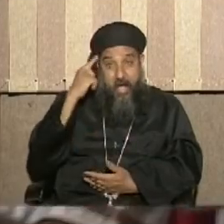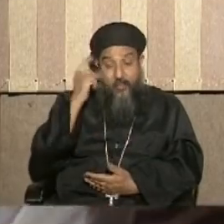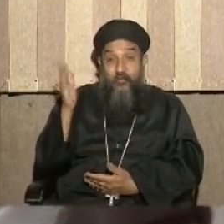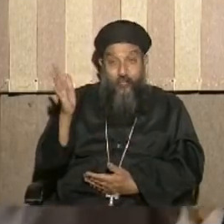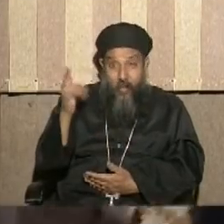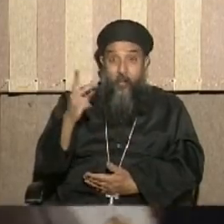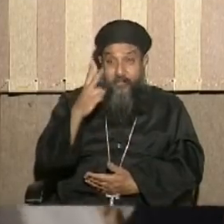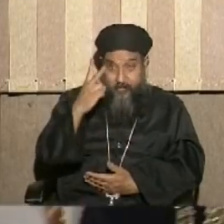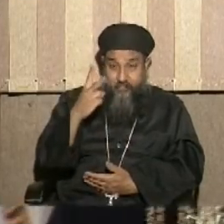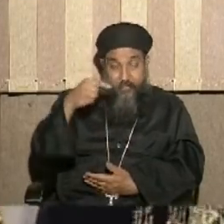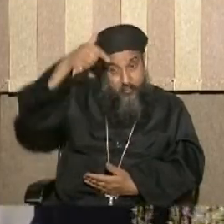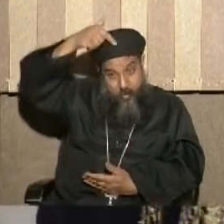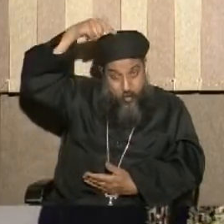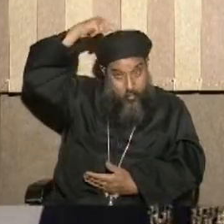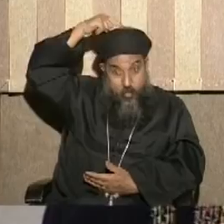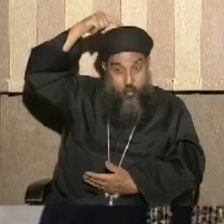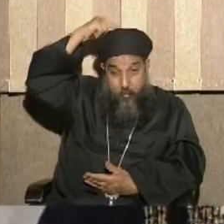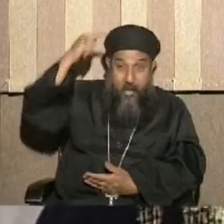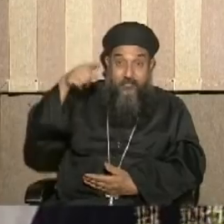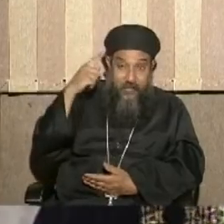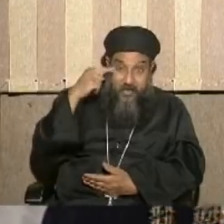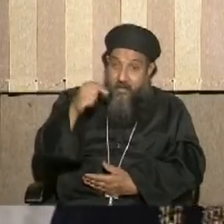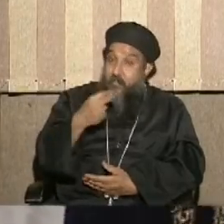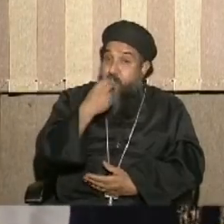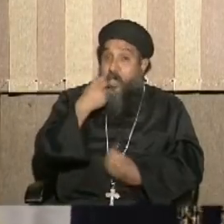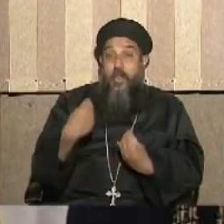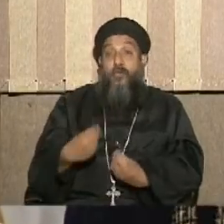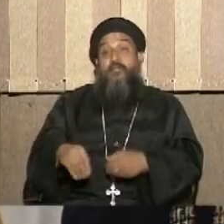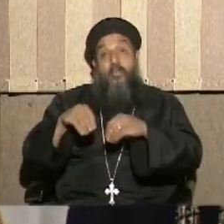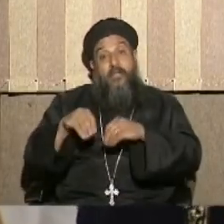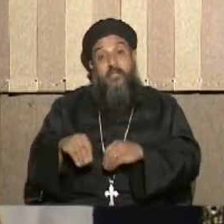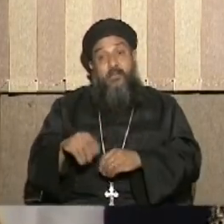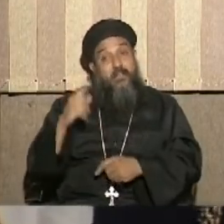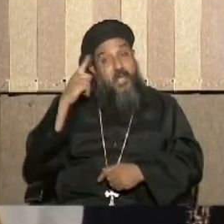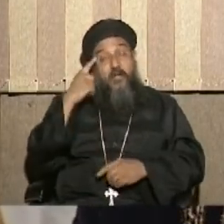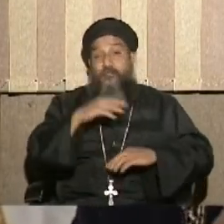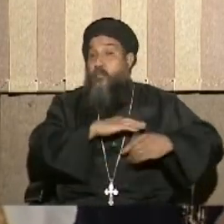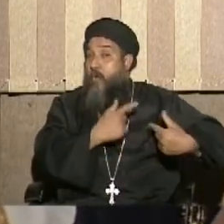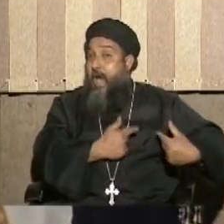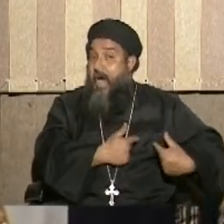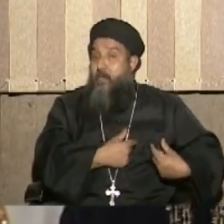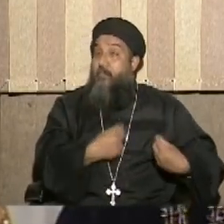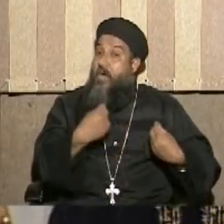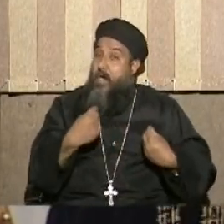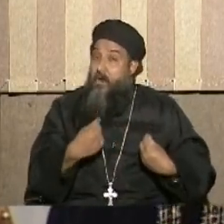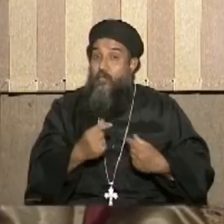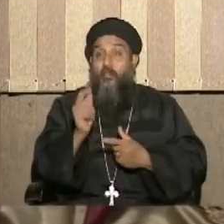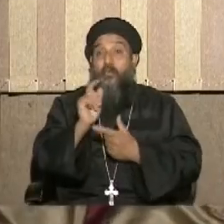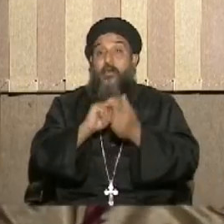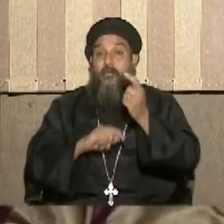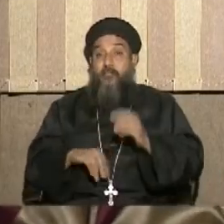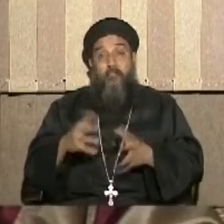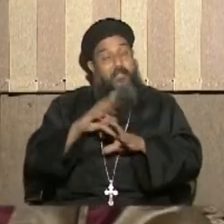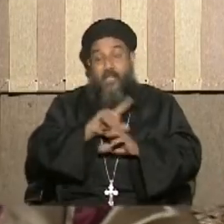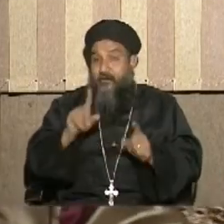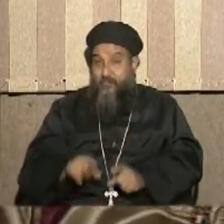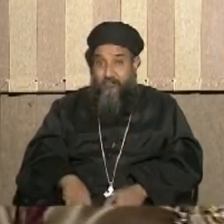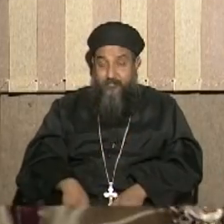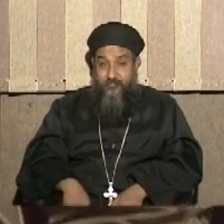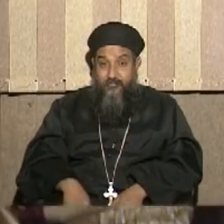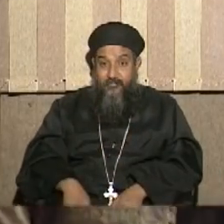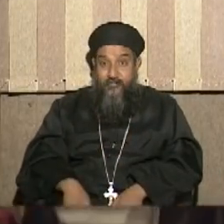الإمبراطور صدقني دول ناس كويسين وبتوع ربنا وبيعملوا معجزات. أنت مالك